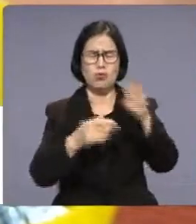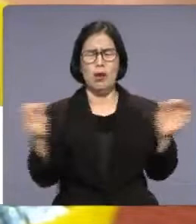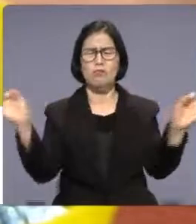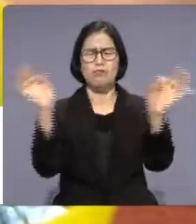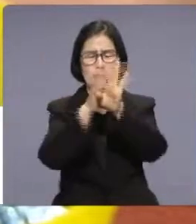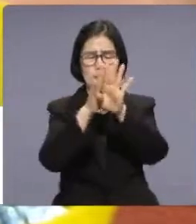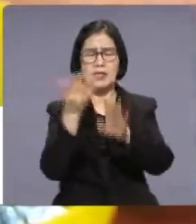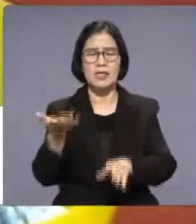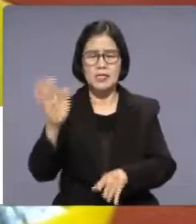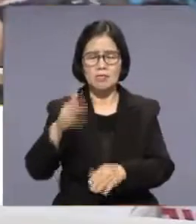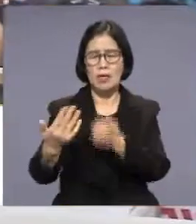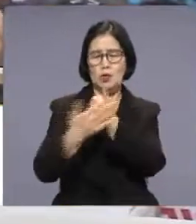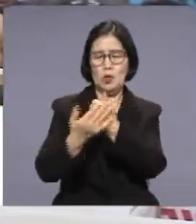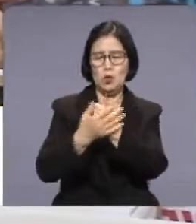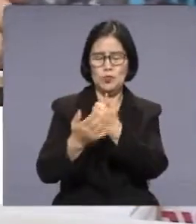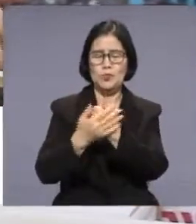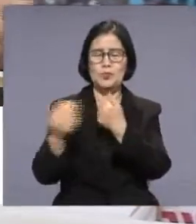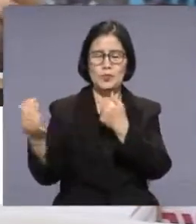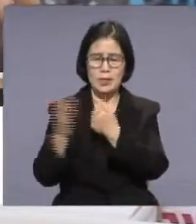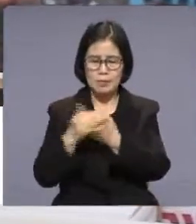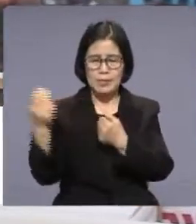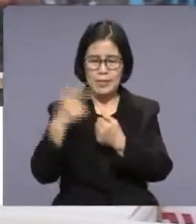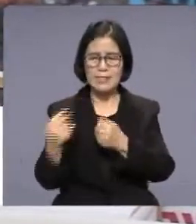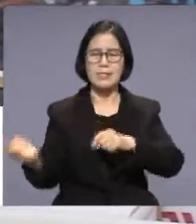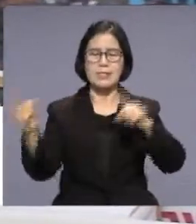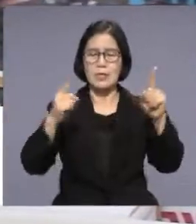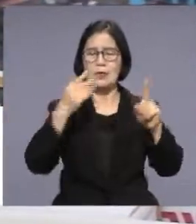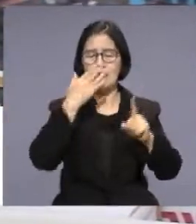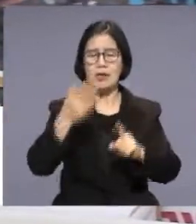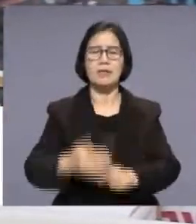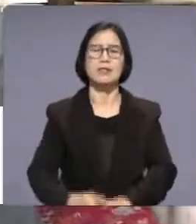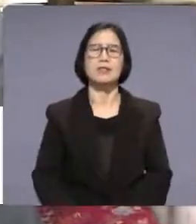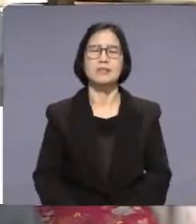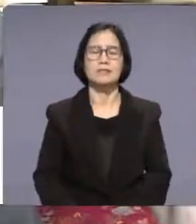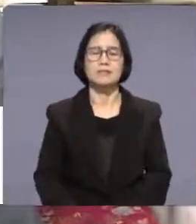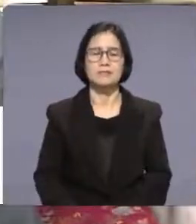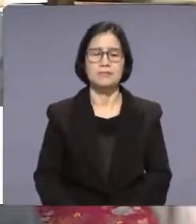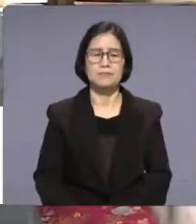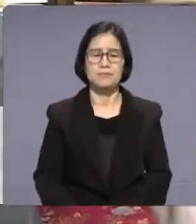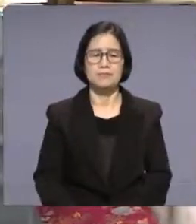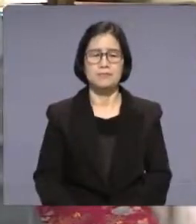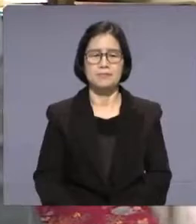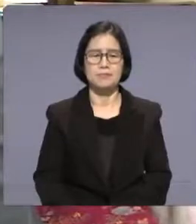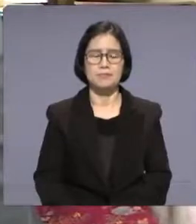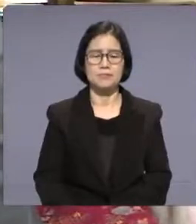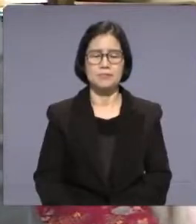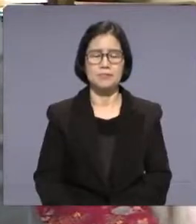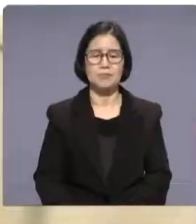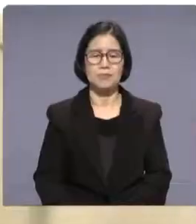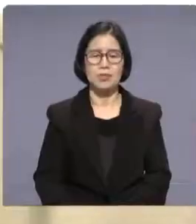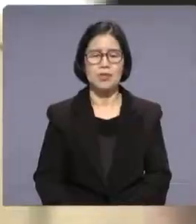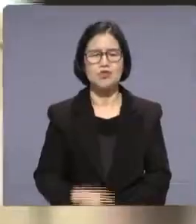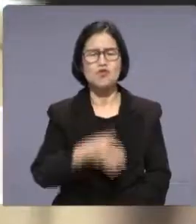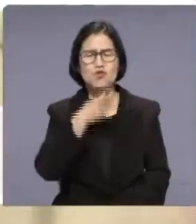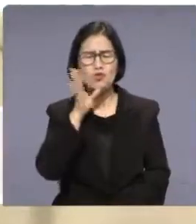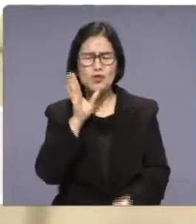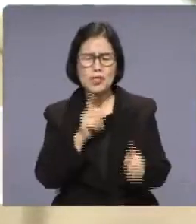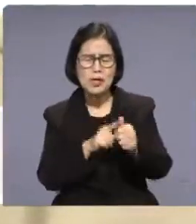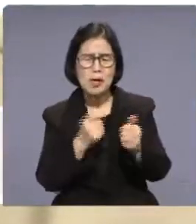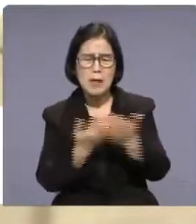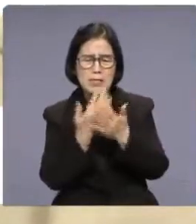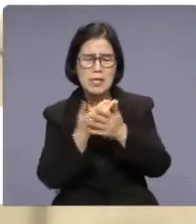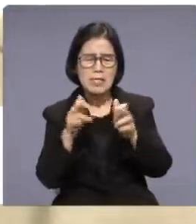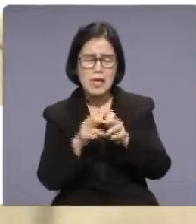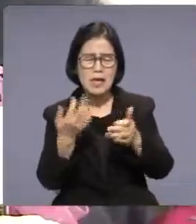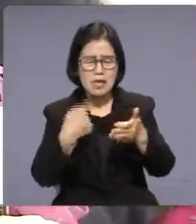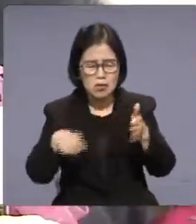지나갔지만 도움의 손길로 다시 일어설 수 있었습니다. 아흔을 훌쩍 넘긴 노주교는 노인이 된 발달장애인을 위한